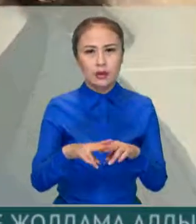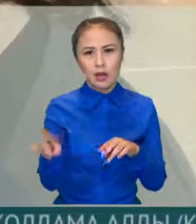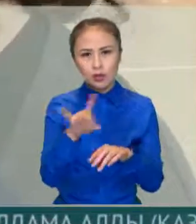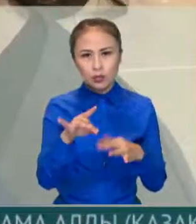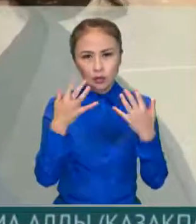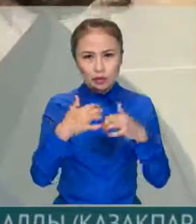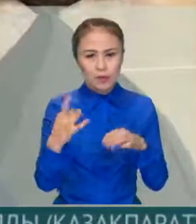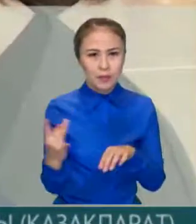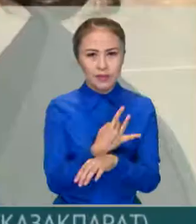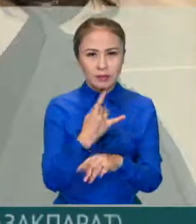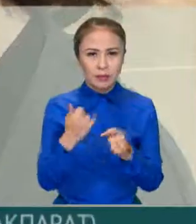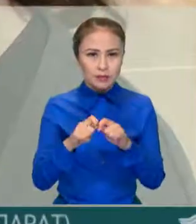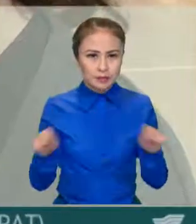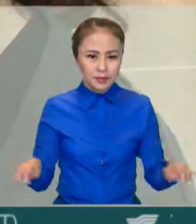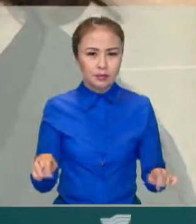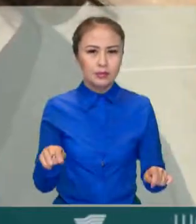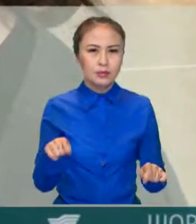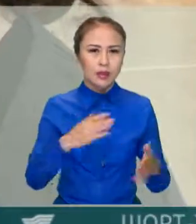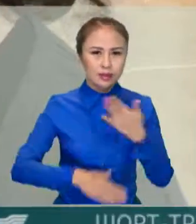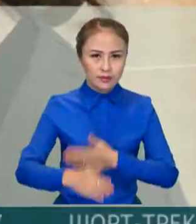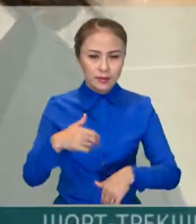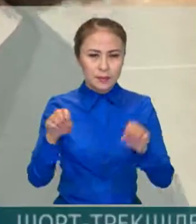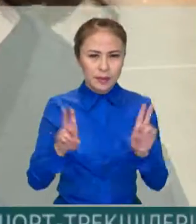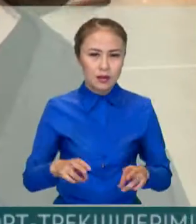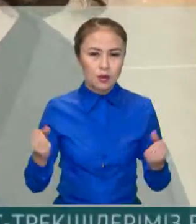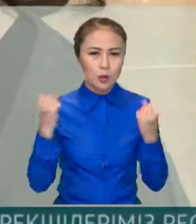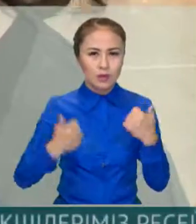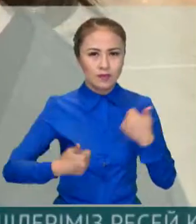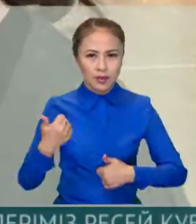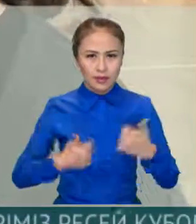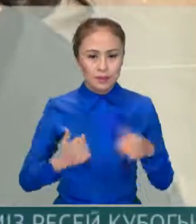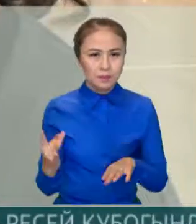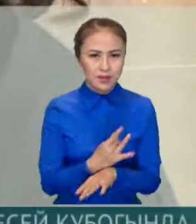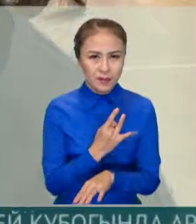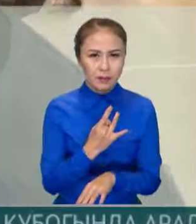бойынша бірінші рет өткізіп жатыр. Осындай мүмкіндік шектеулі балаларға бірінші рет өткізіп жатыр.